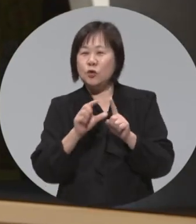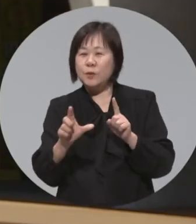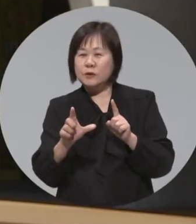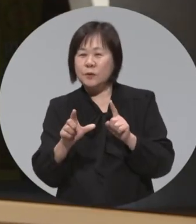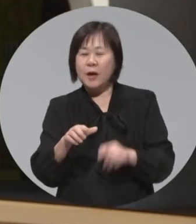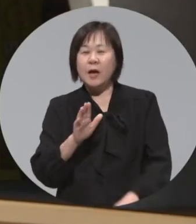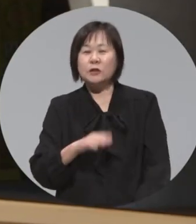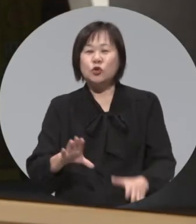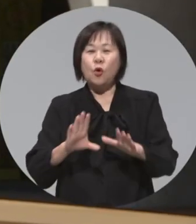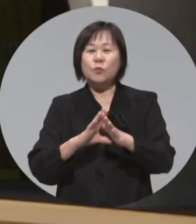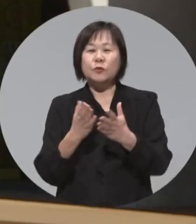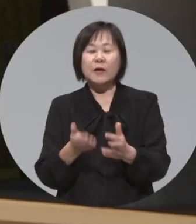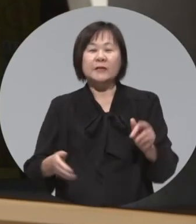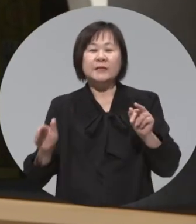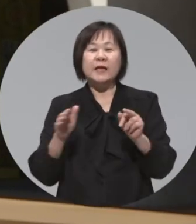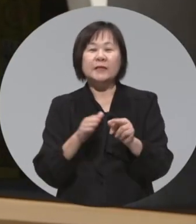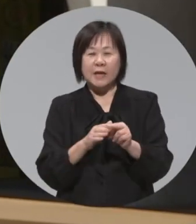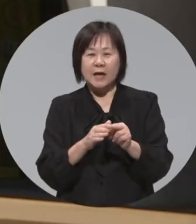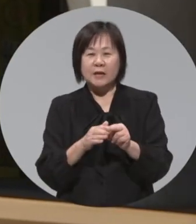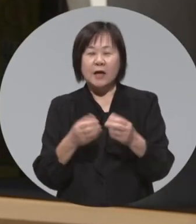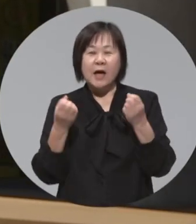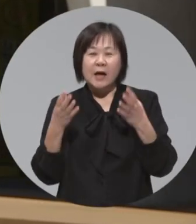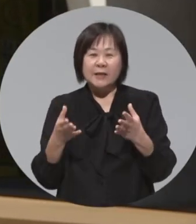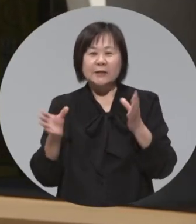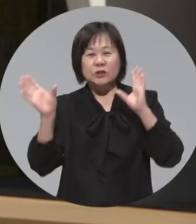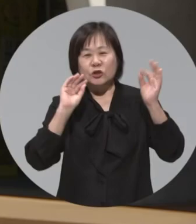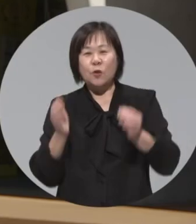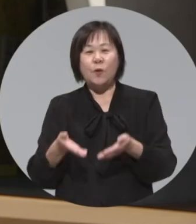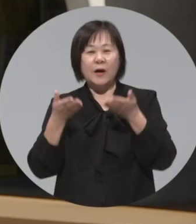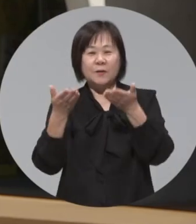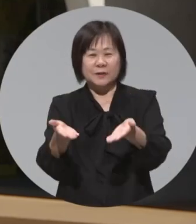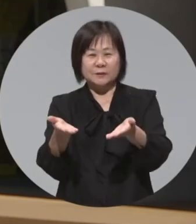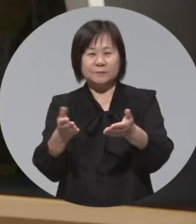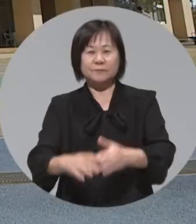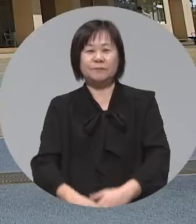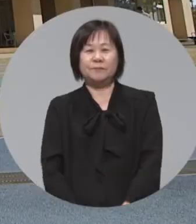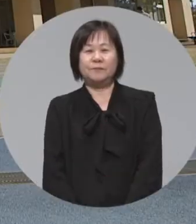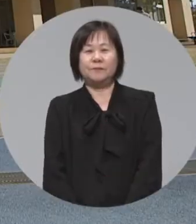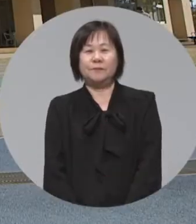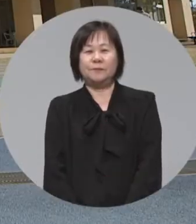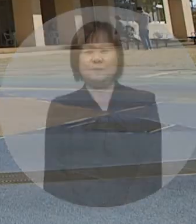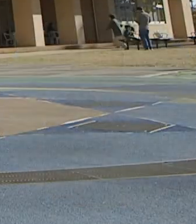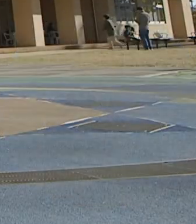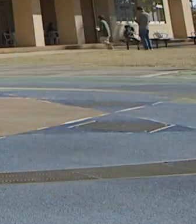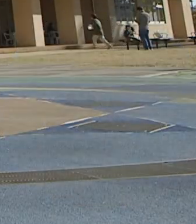化センターの歴史と最新の情報をお伝えします。